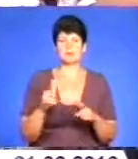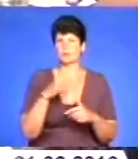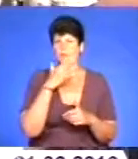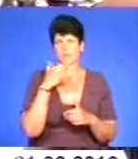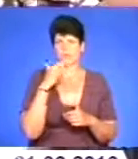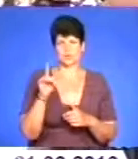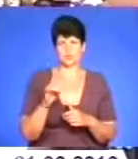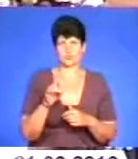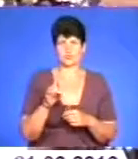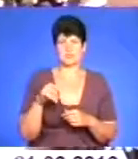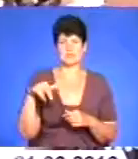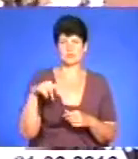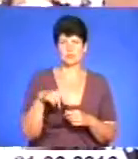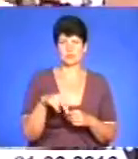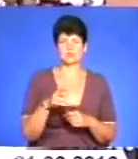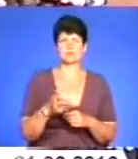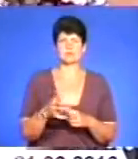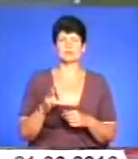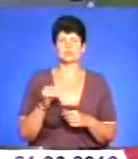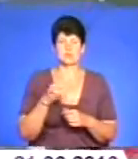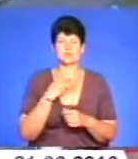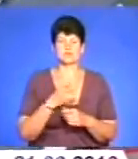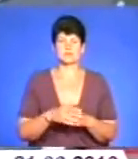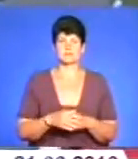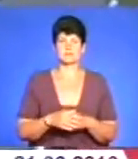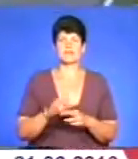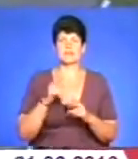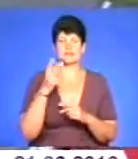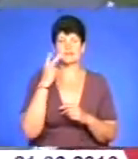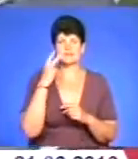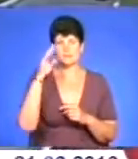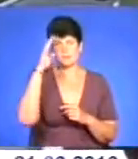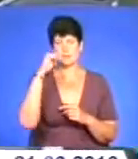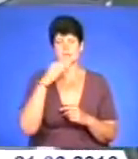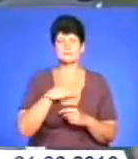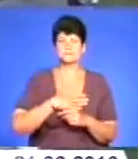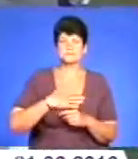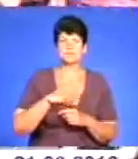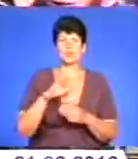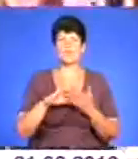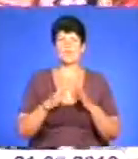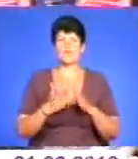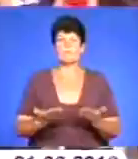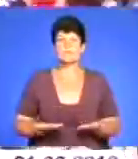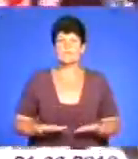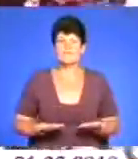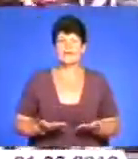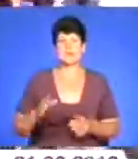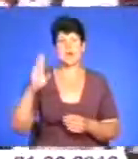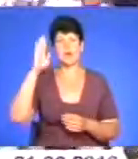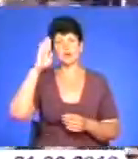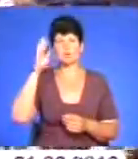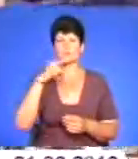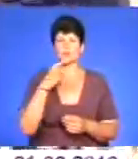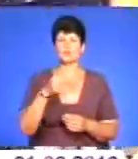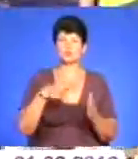чого, і строєм ходили, коротше, ну, як бачили. Як завжди, батьки переймаються умовами проживання, та хлопці запевняють,